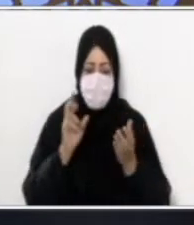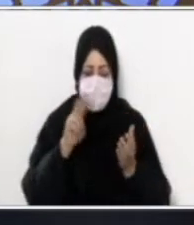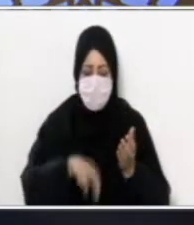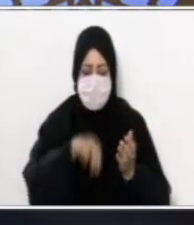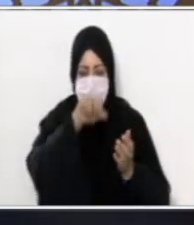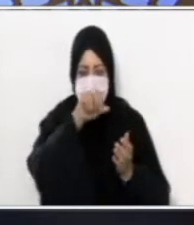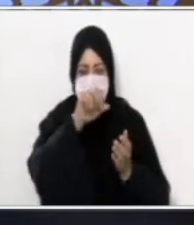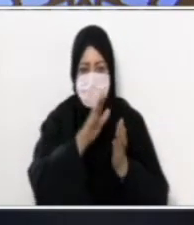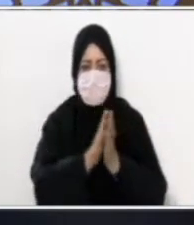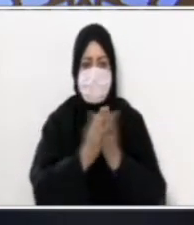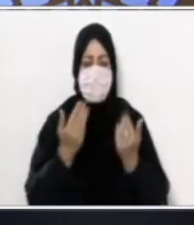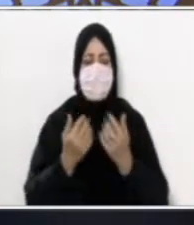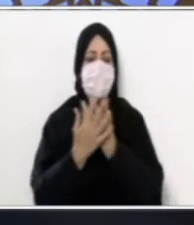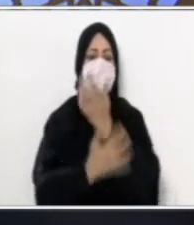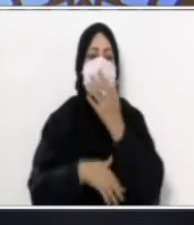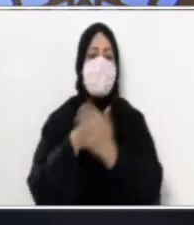تسمع الإجابة إن شاء الله يا أخ مختار.